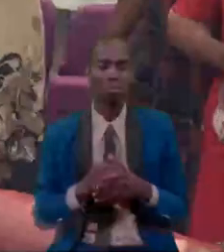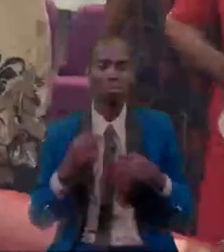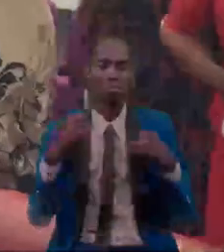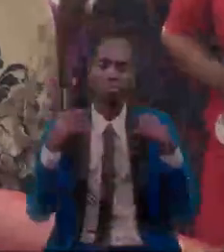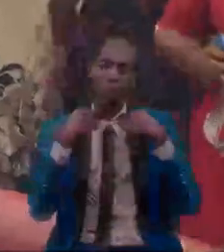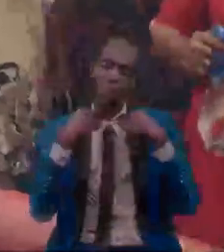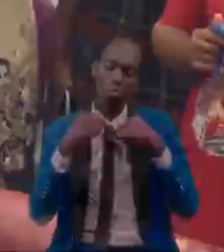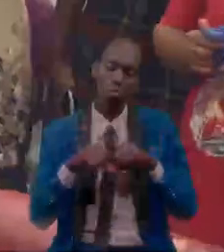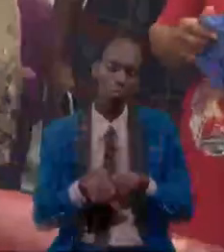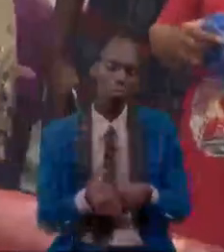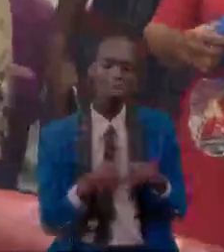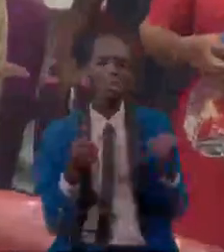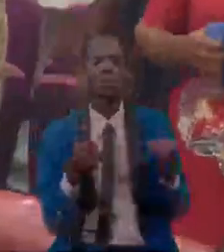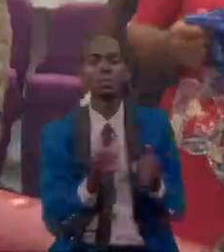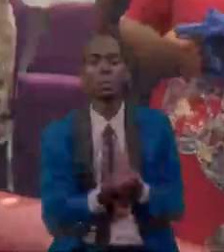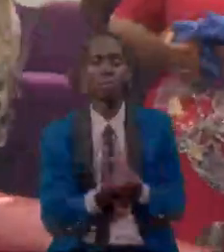Les jougs sont brisés.